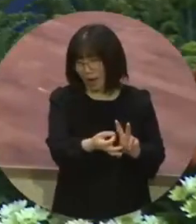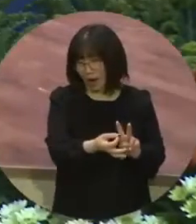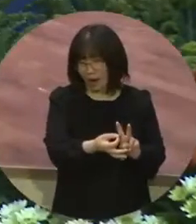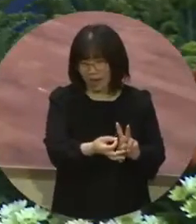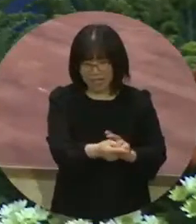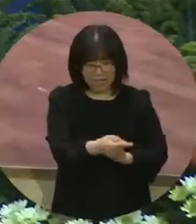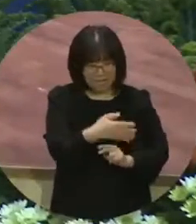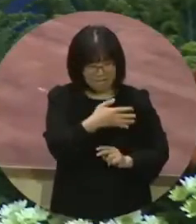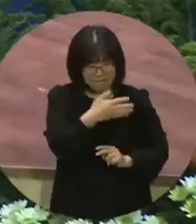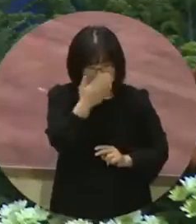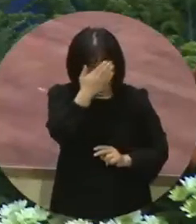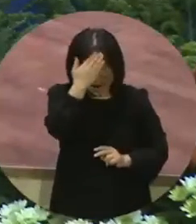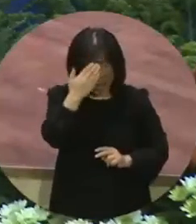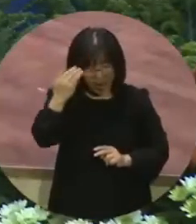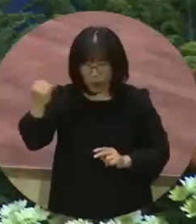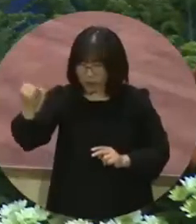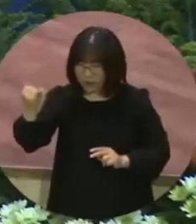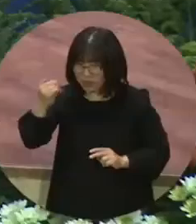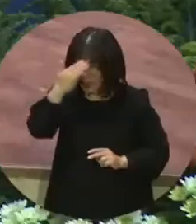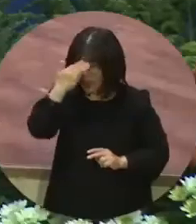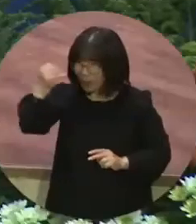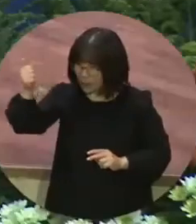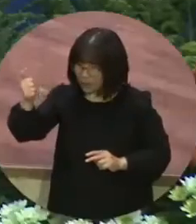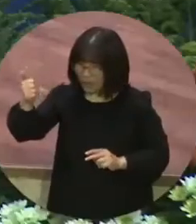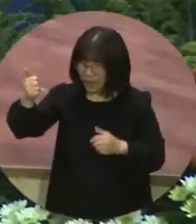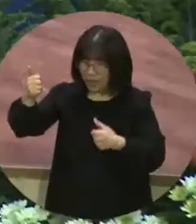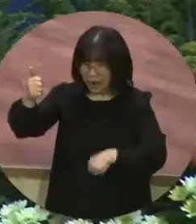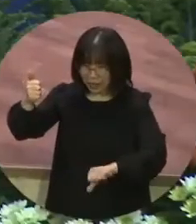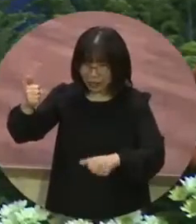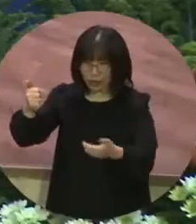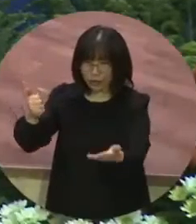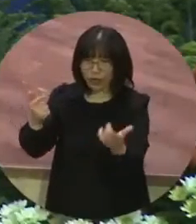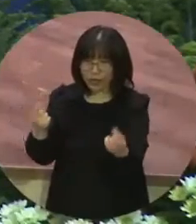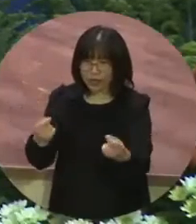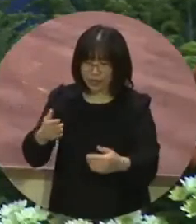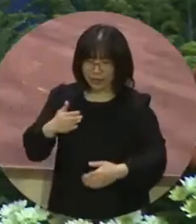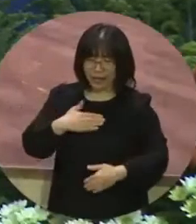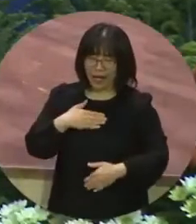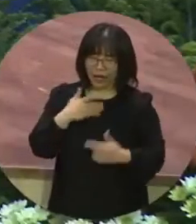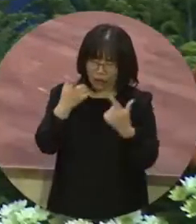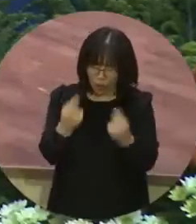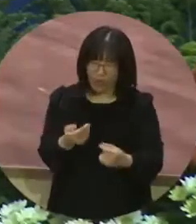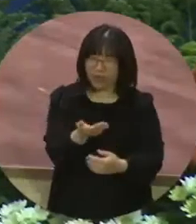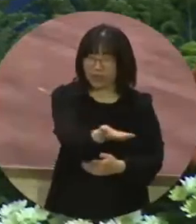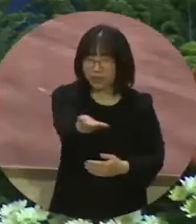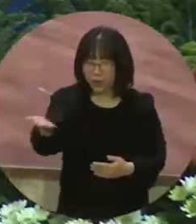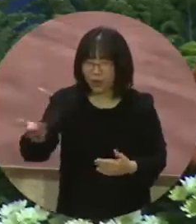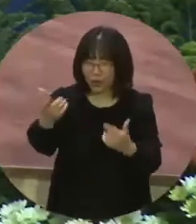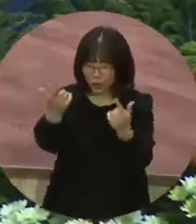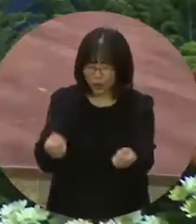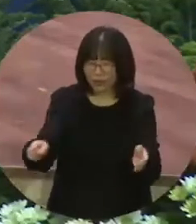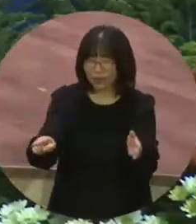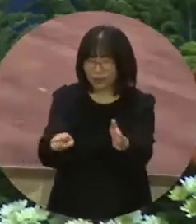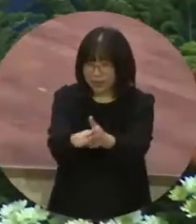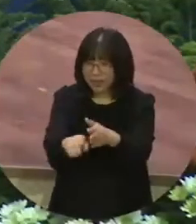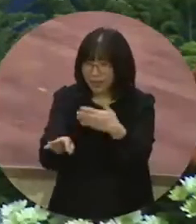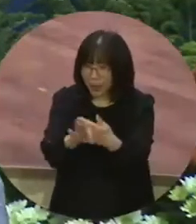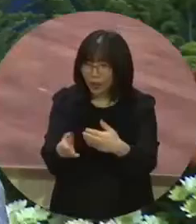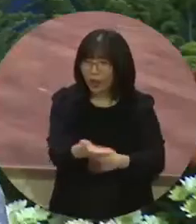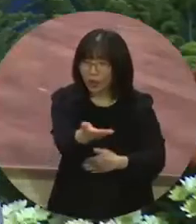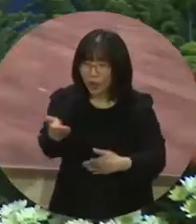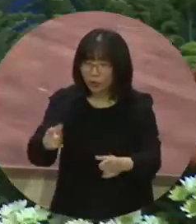할아버지 할머니에게 내가 이삭을 준 것처럼 나도 내가 너에게 나를 믿으면 내가 행하리라.